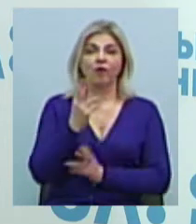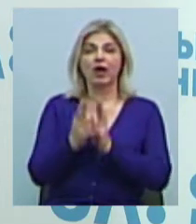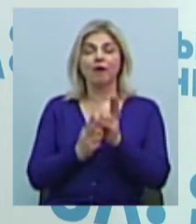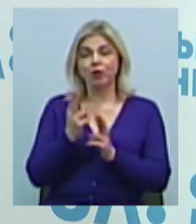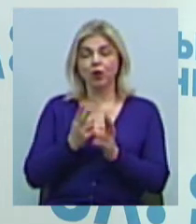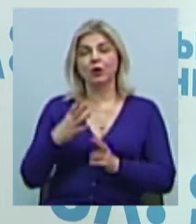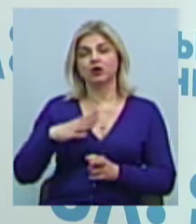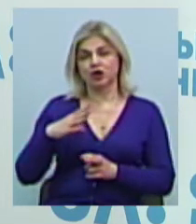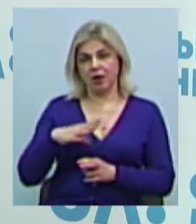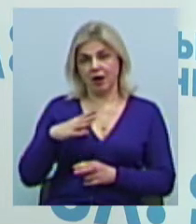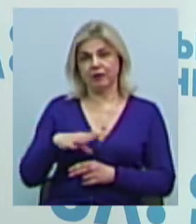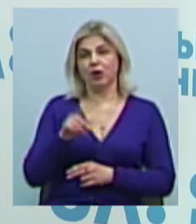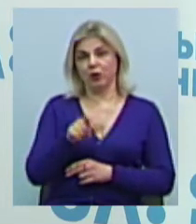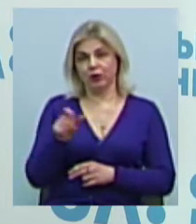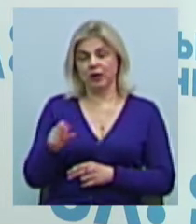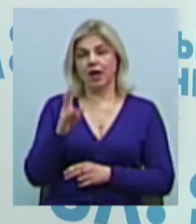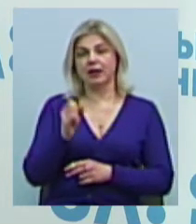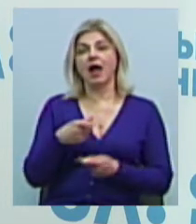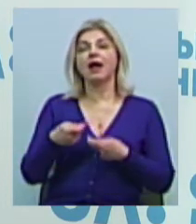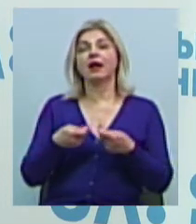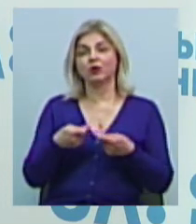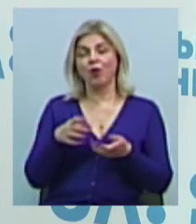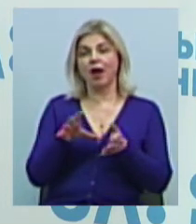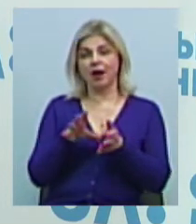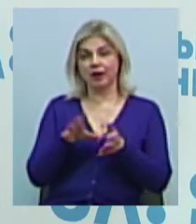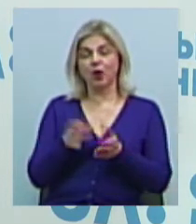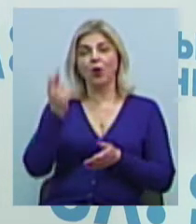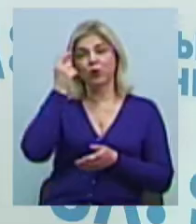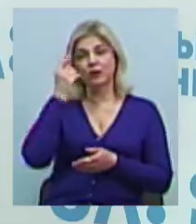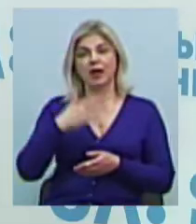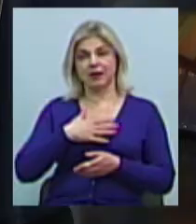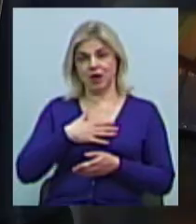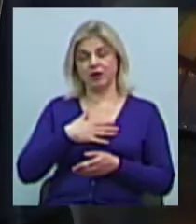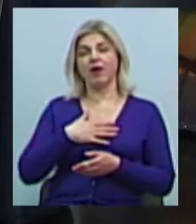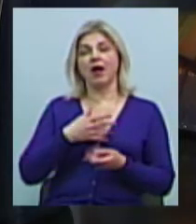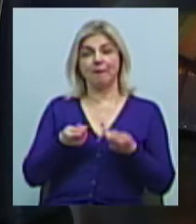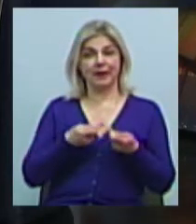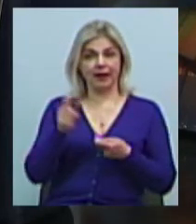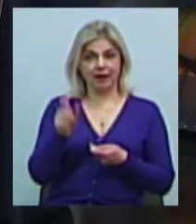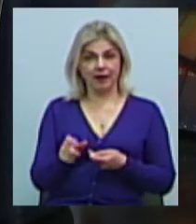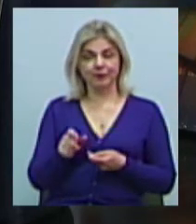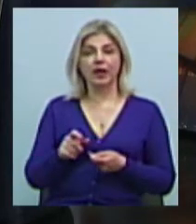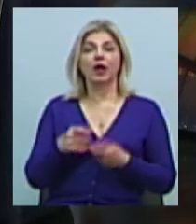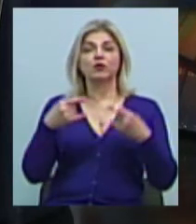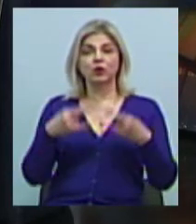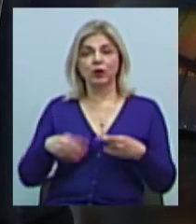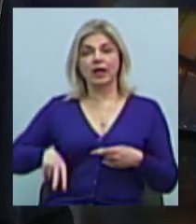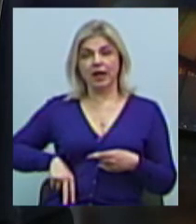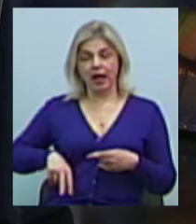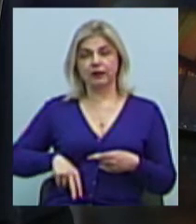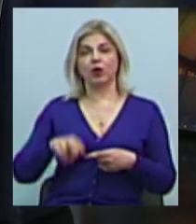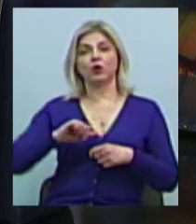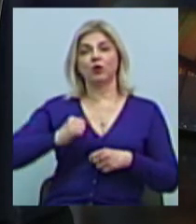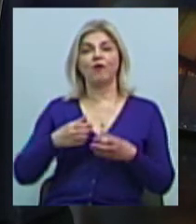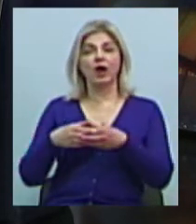реформування електроринку? Дізнаємось у нашого спікера. В студії директор товариства з обмеженою